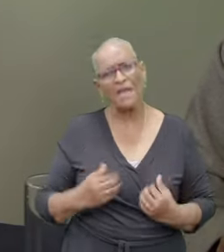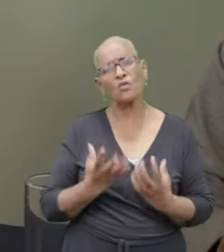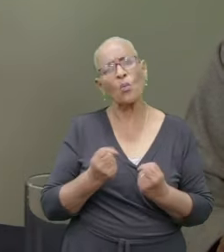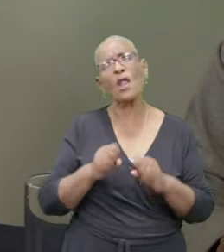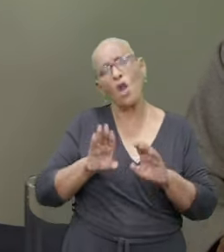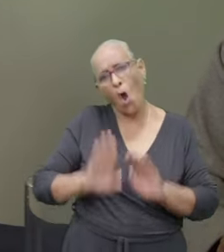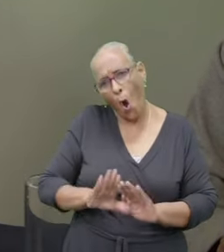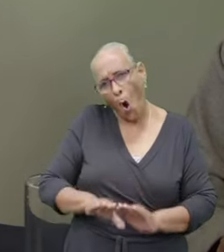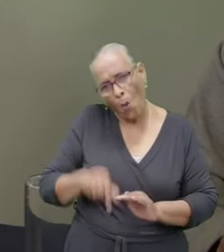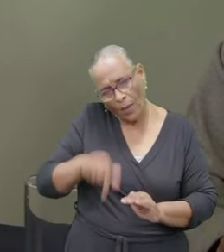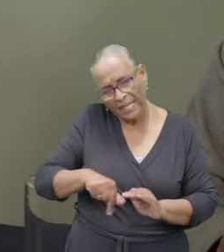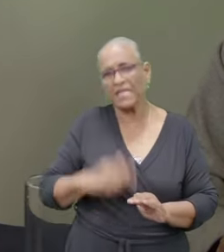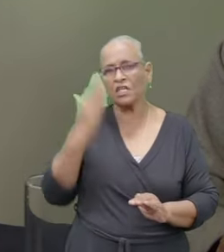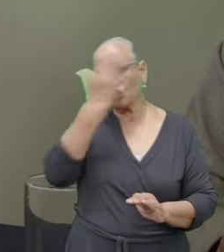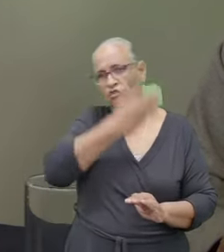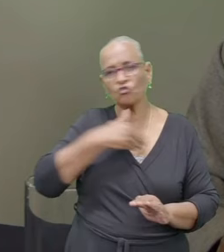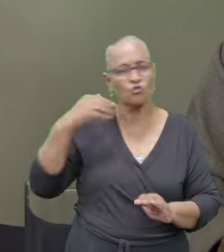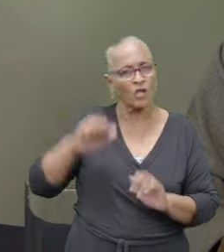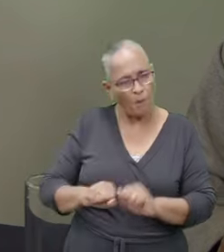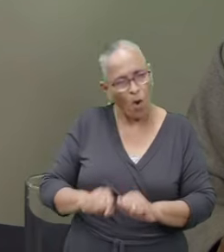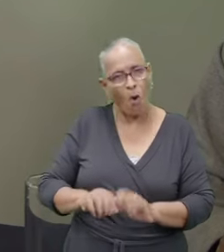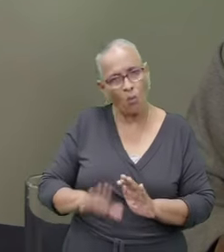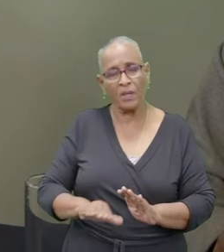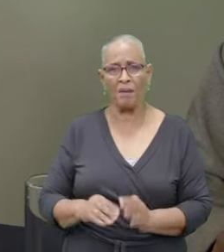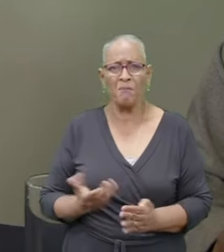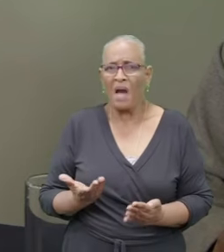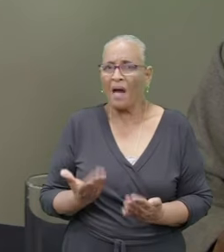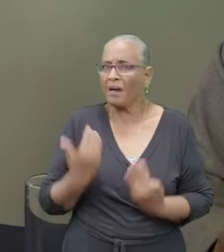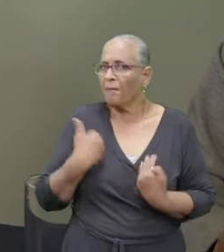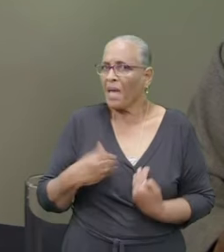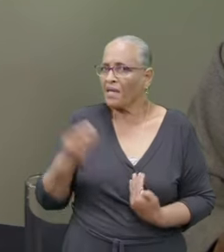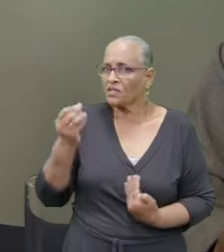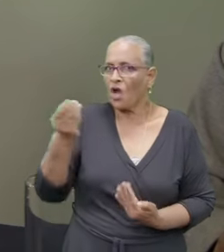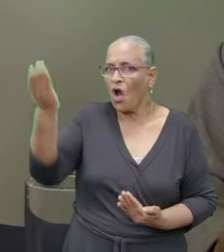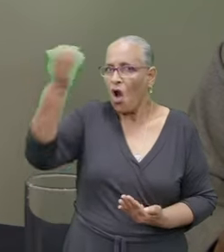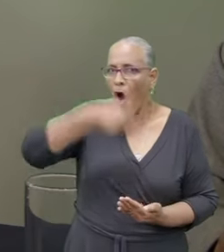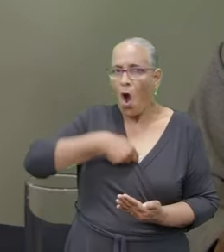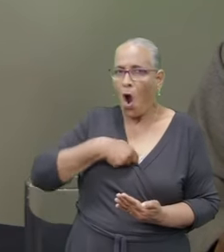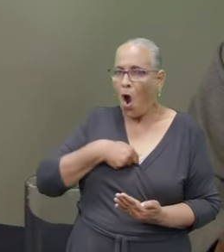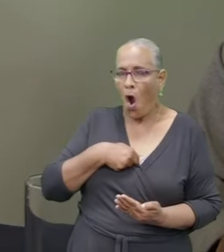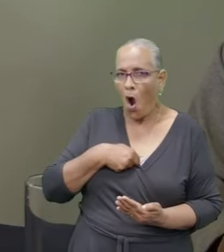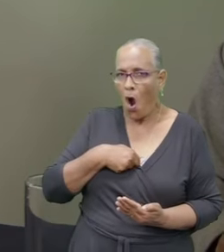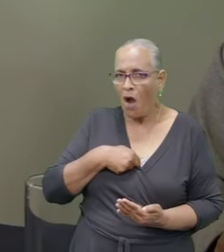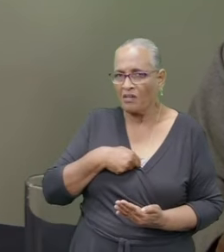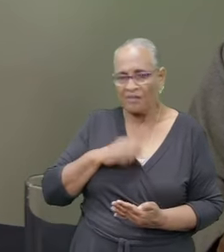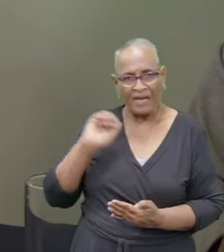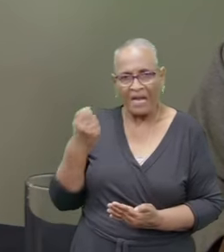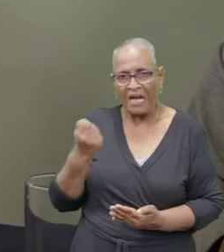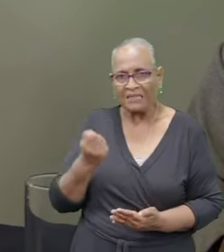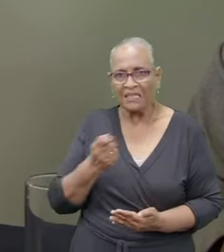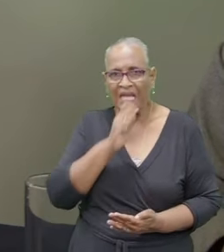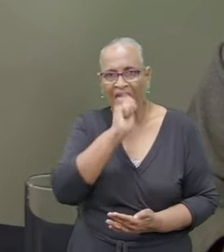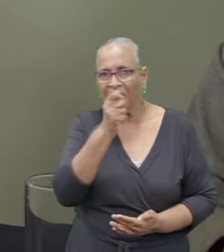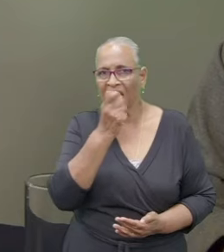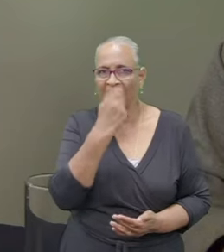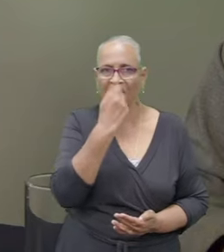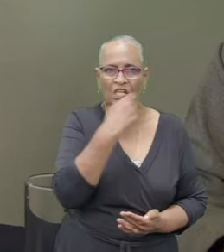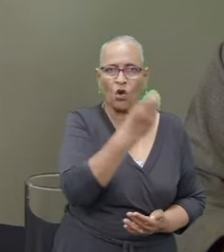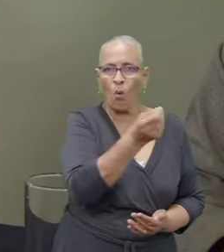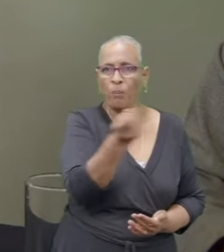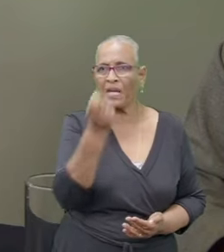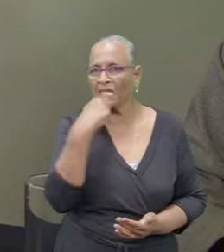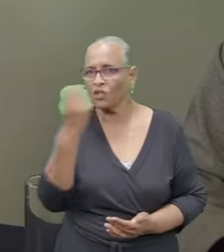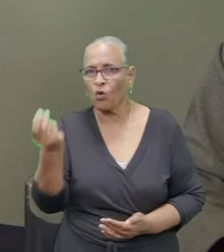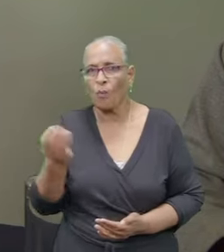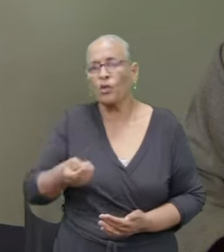Als mensen niet uitkomen met hun salaris, gaat u ze niet binnenhouden door die muren omhoog te trekken?